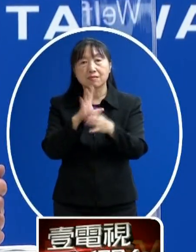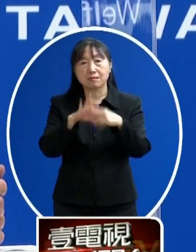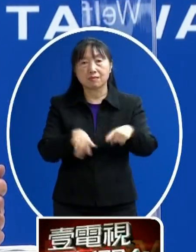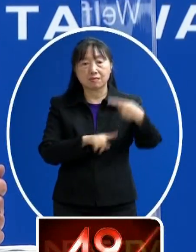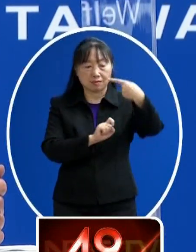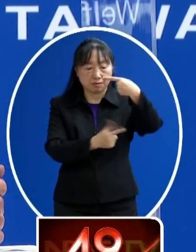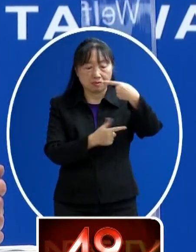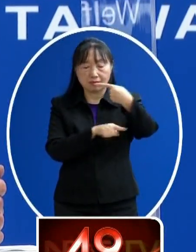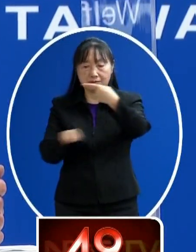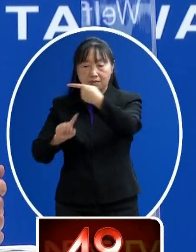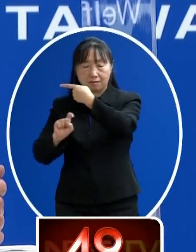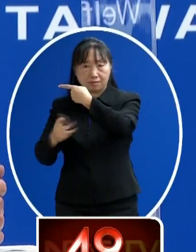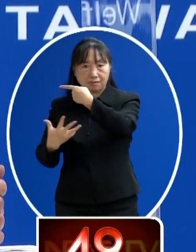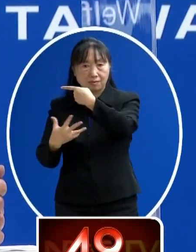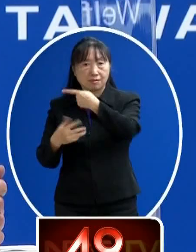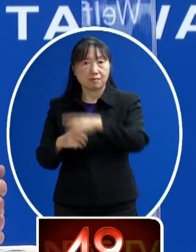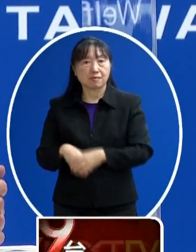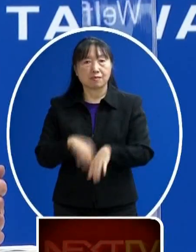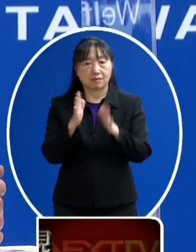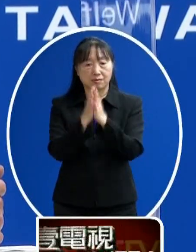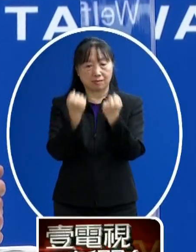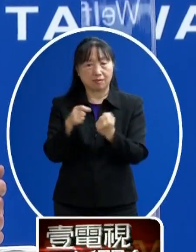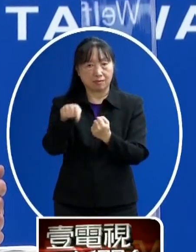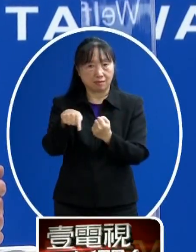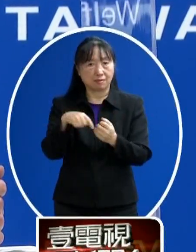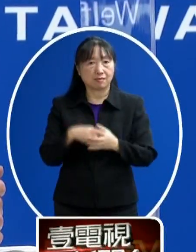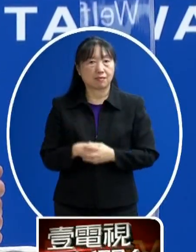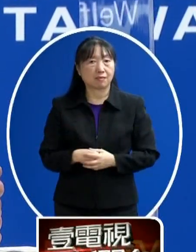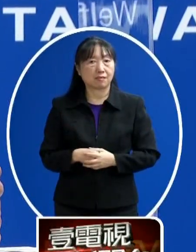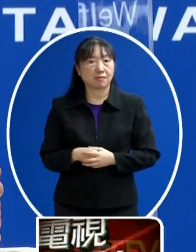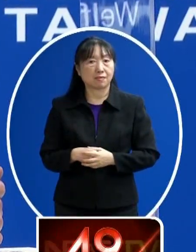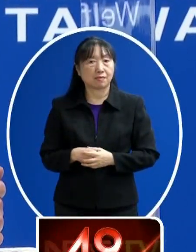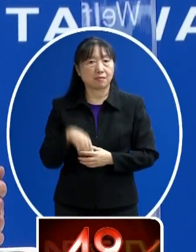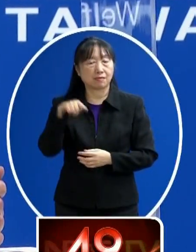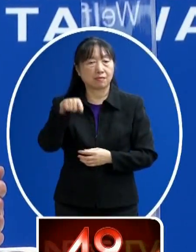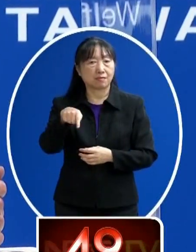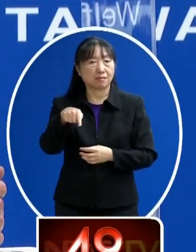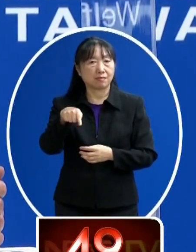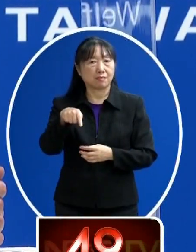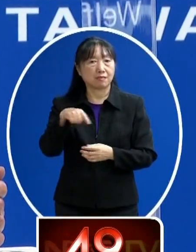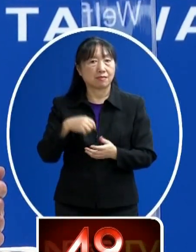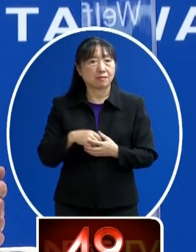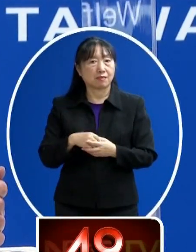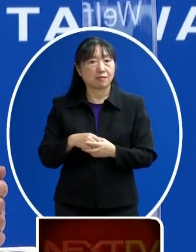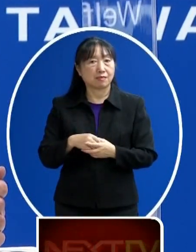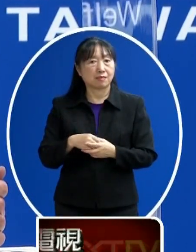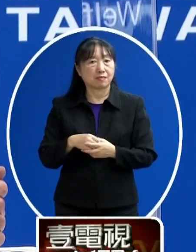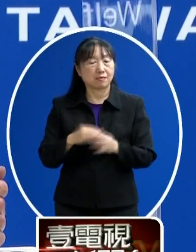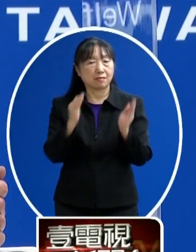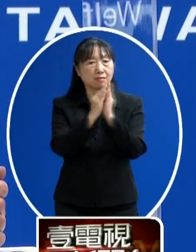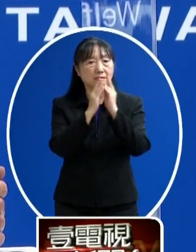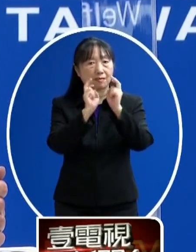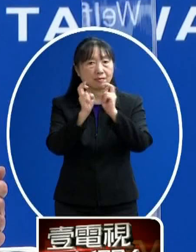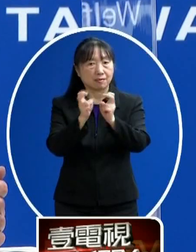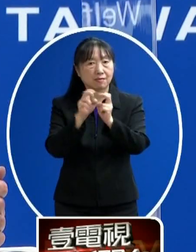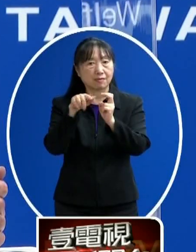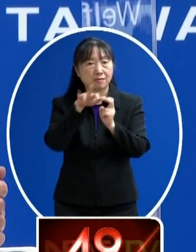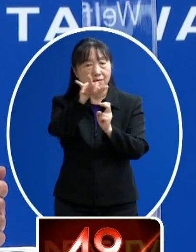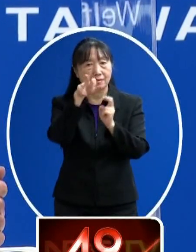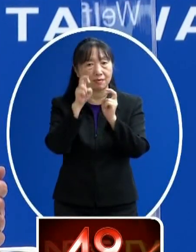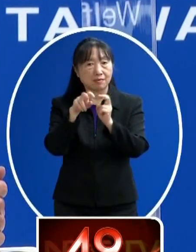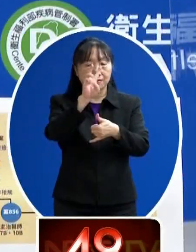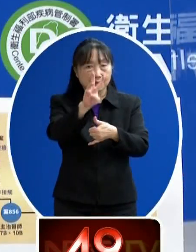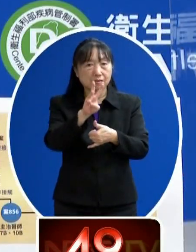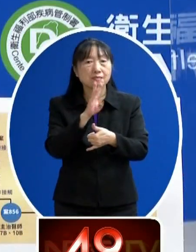1月16号到1月18号都在这个这家的一个陶杰 A7 店的摩斯